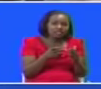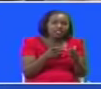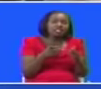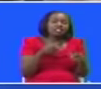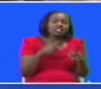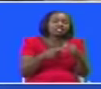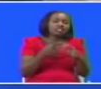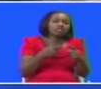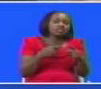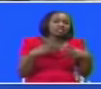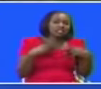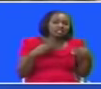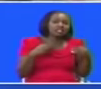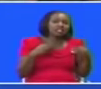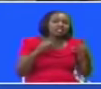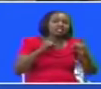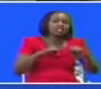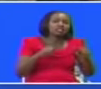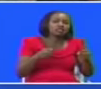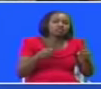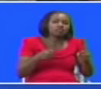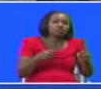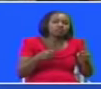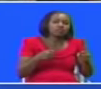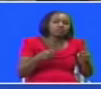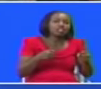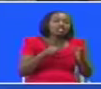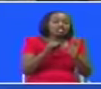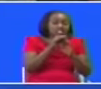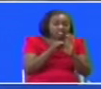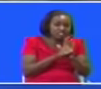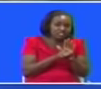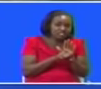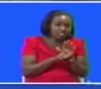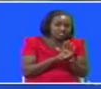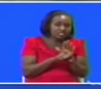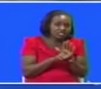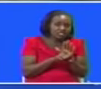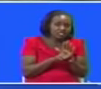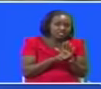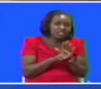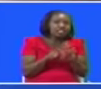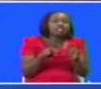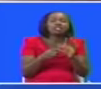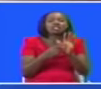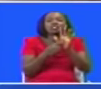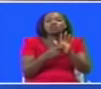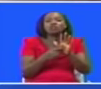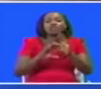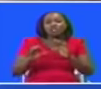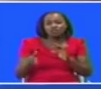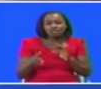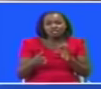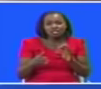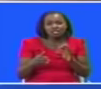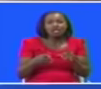manake. Hiyo ni serikali kuu. Hapana, serikali ya state. Ya state ambayo ni kama county tuseme.